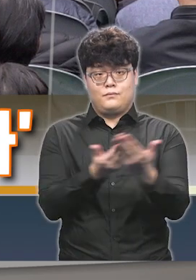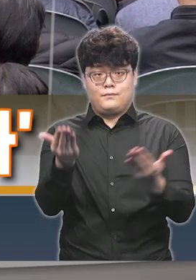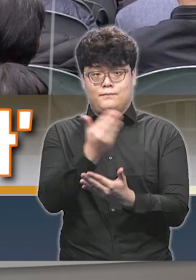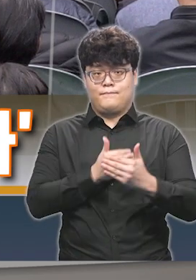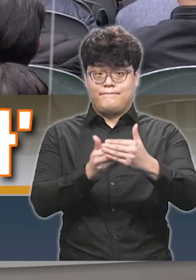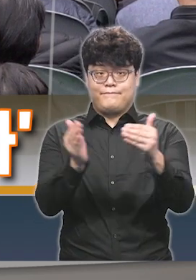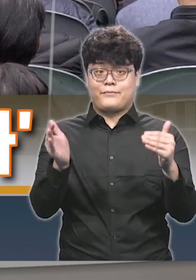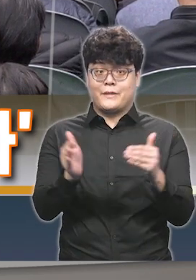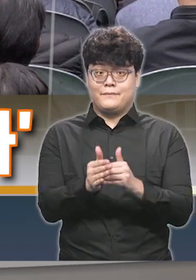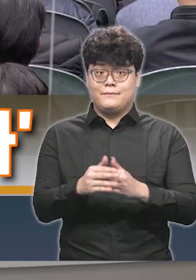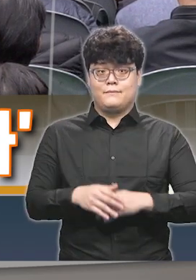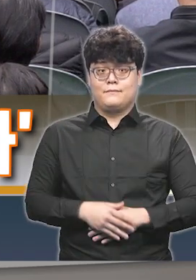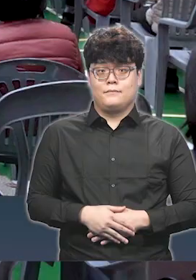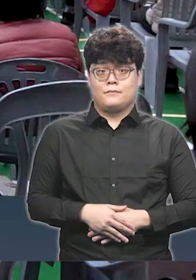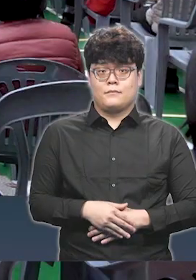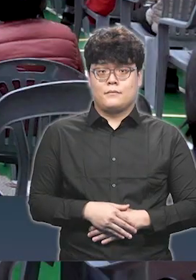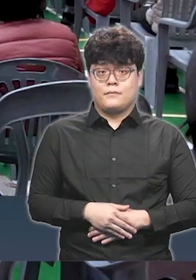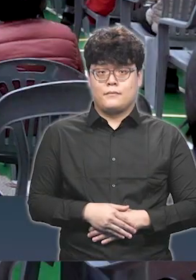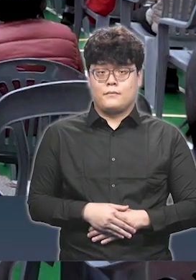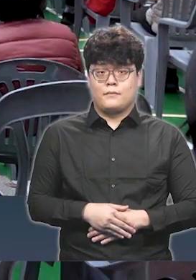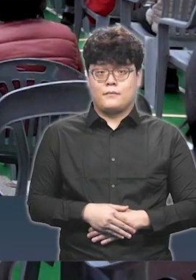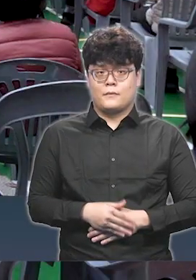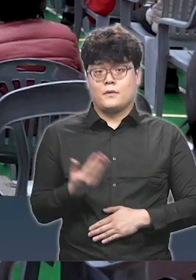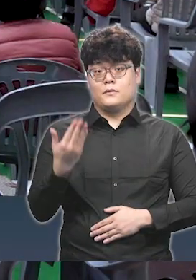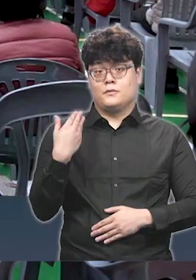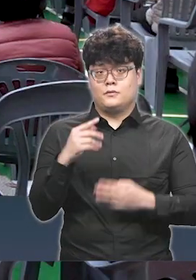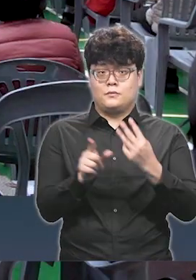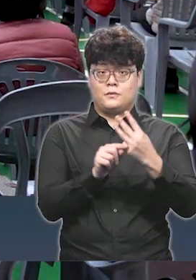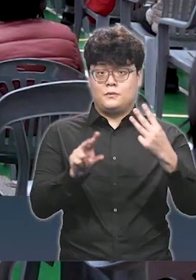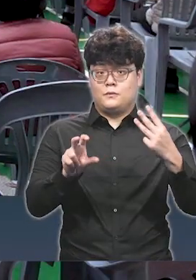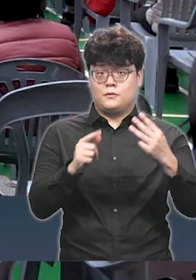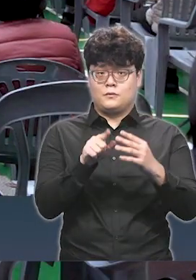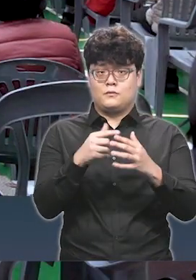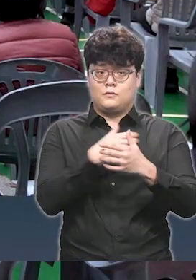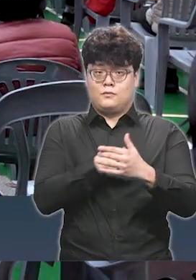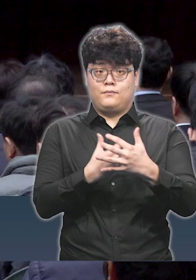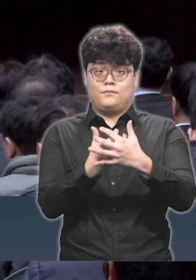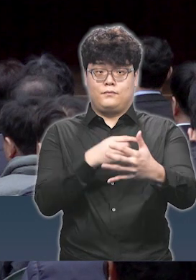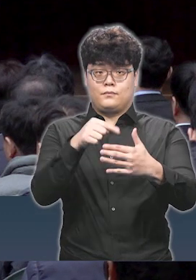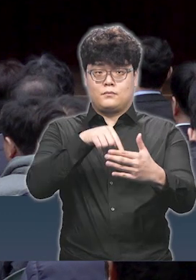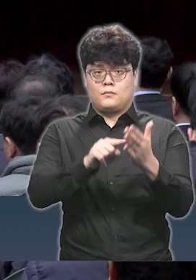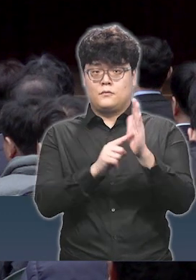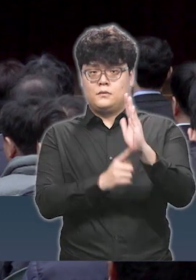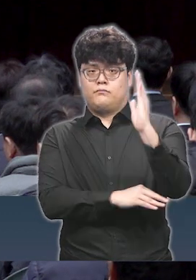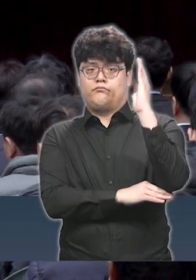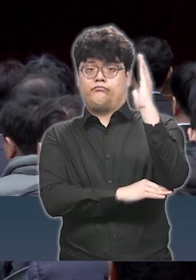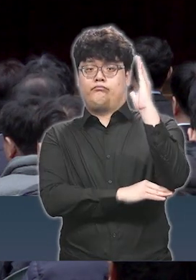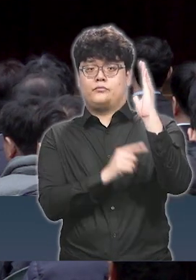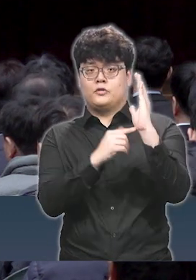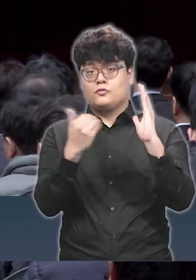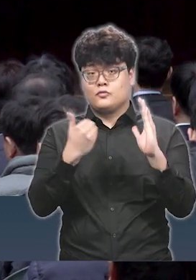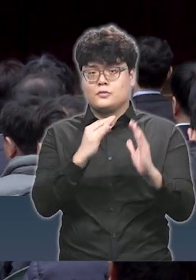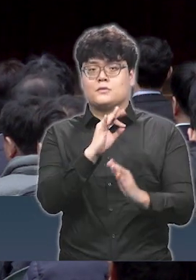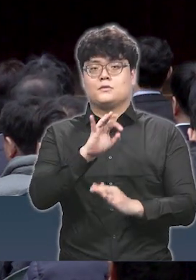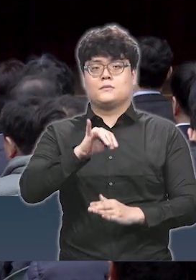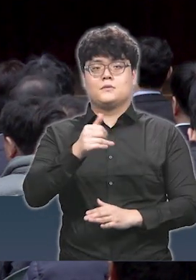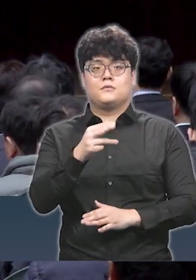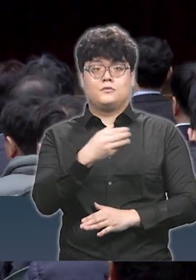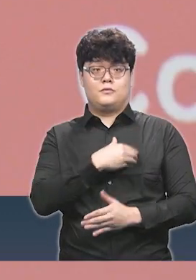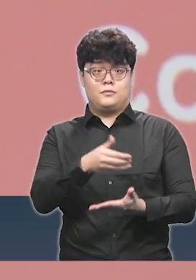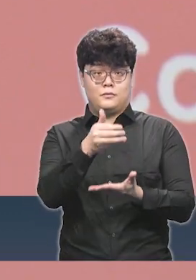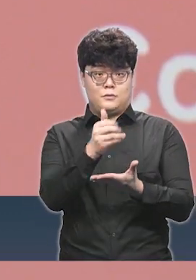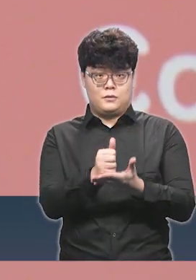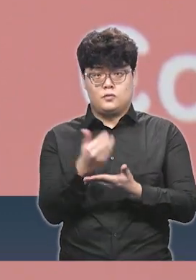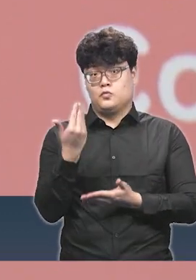공유회를 진행했습니다 지난 25일 구청 강당에서 발표자로 나선 필령 구청장은 최근